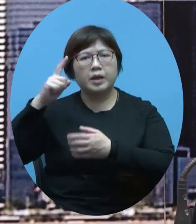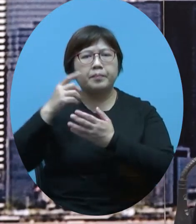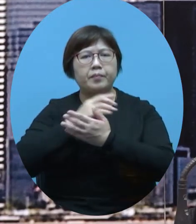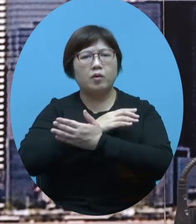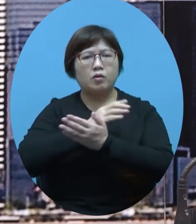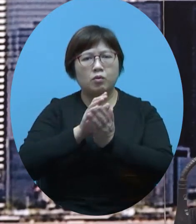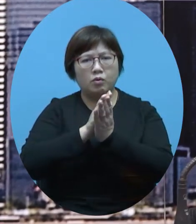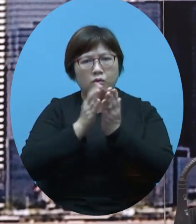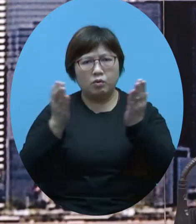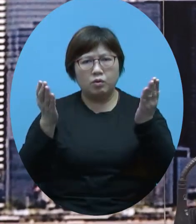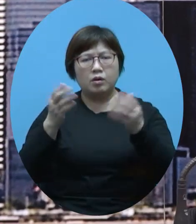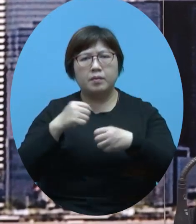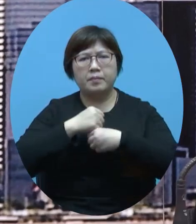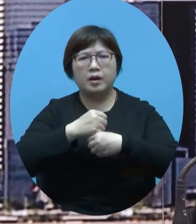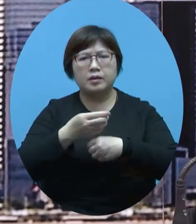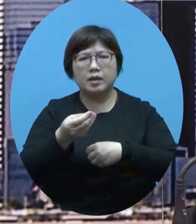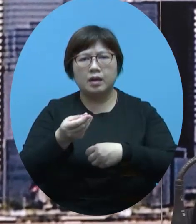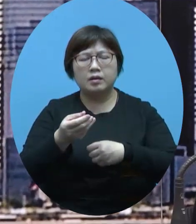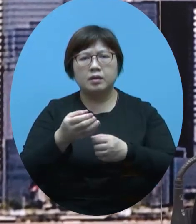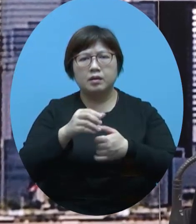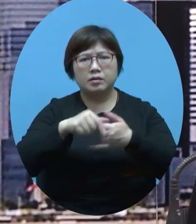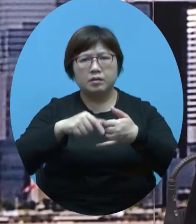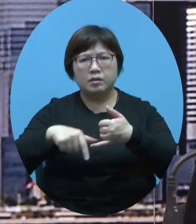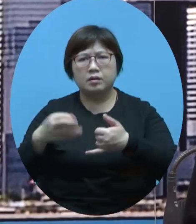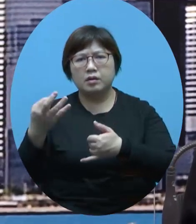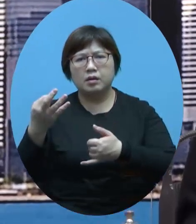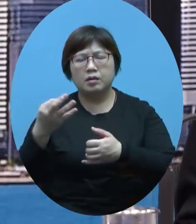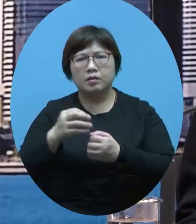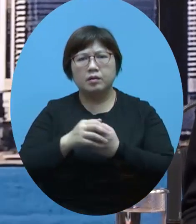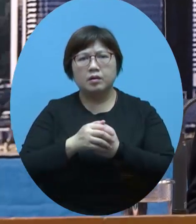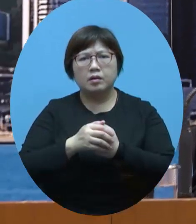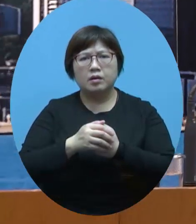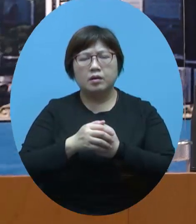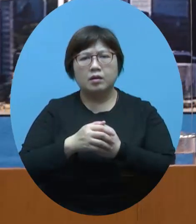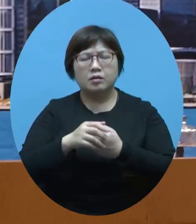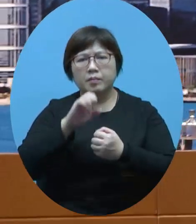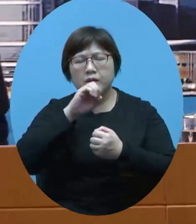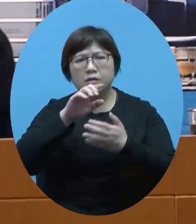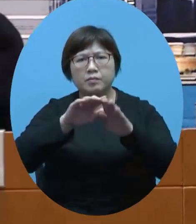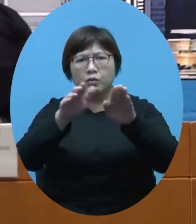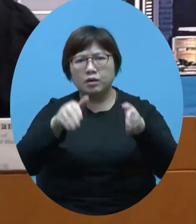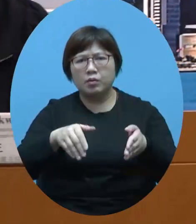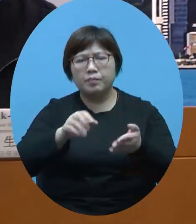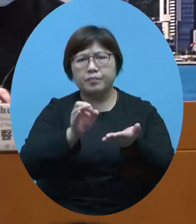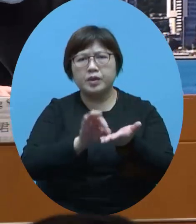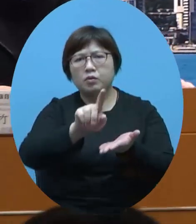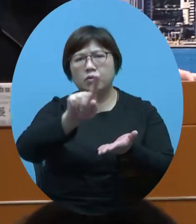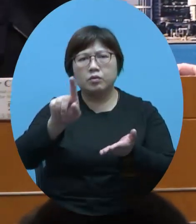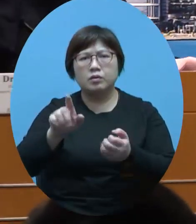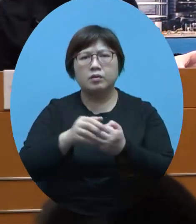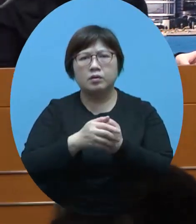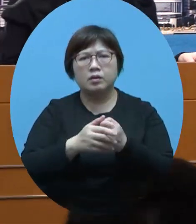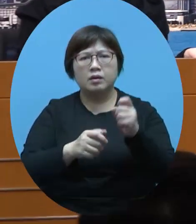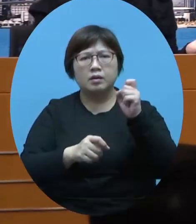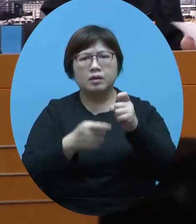第一馬沙嗰幾即係三個個案分別係喺邊啲分店咁樣啦。第二想問一問九二